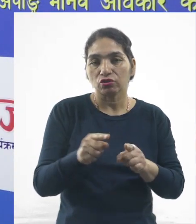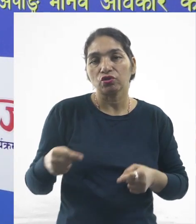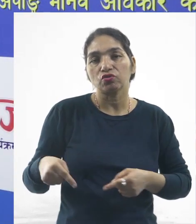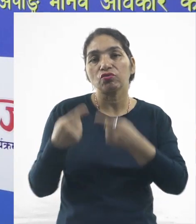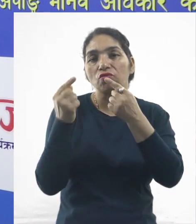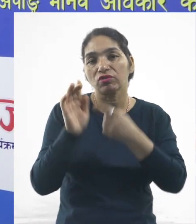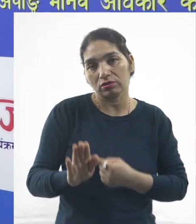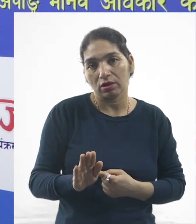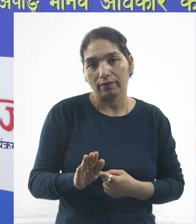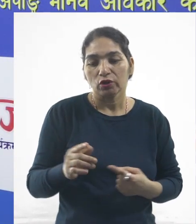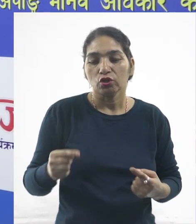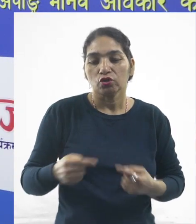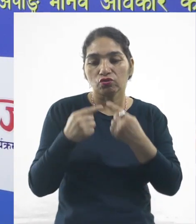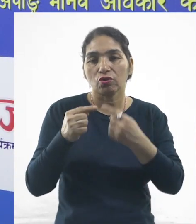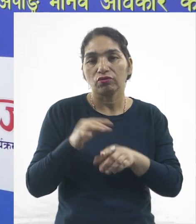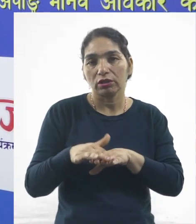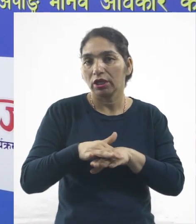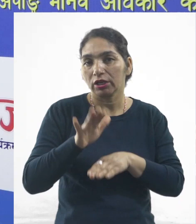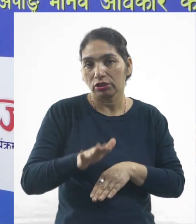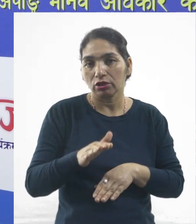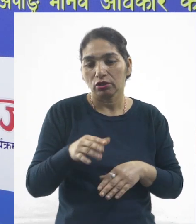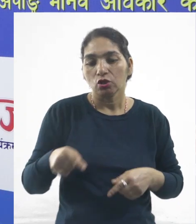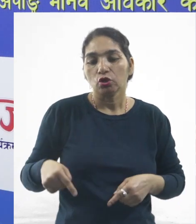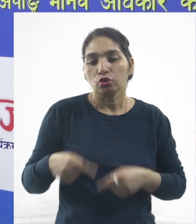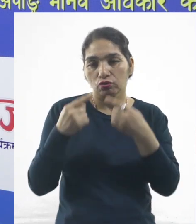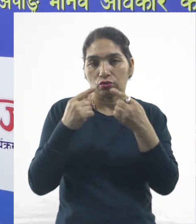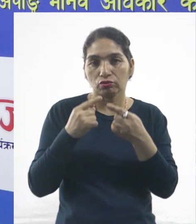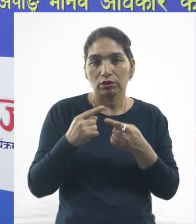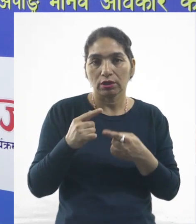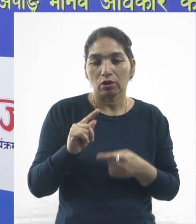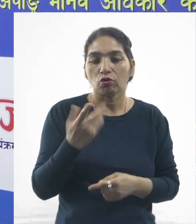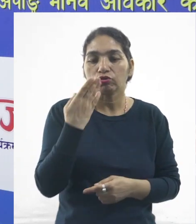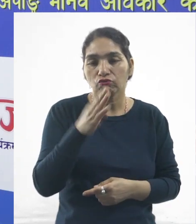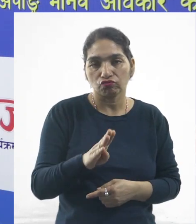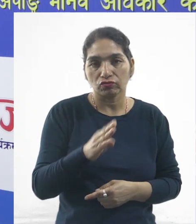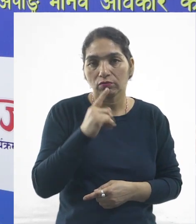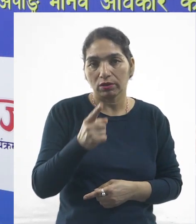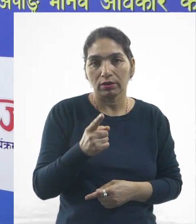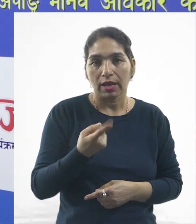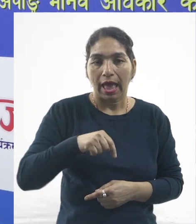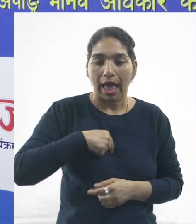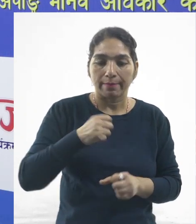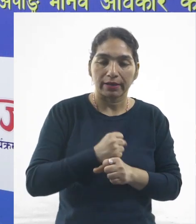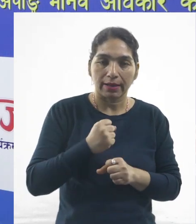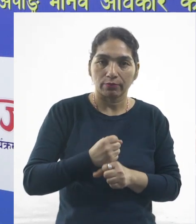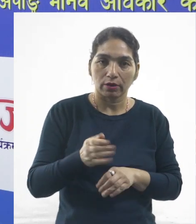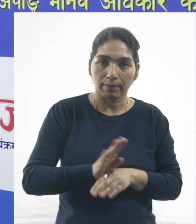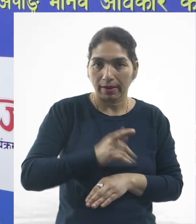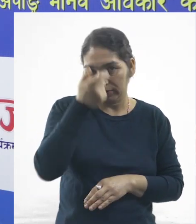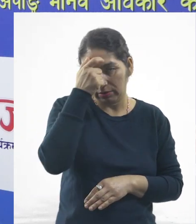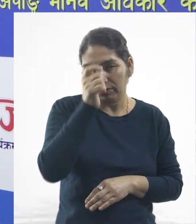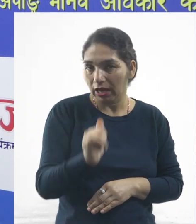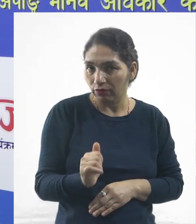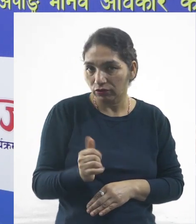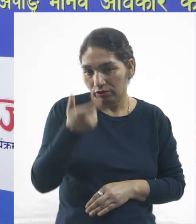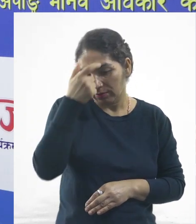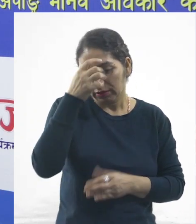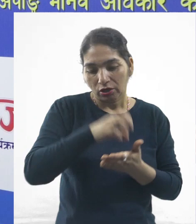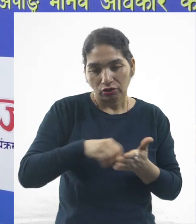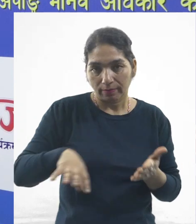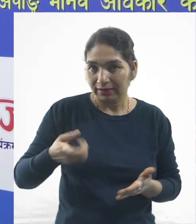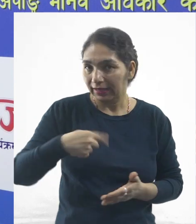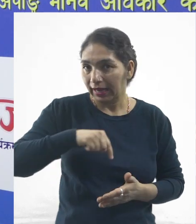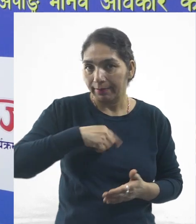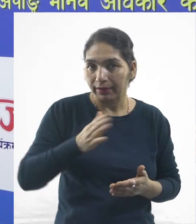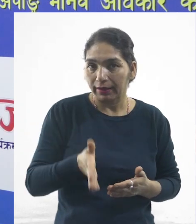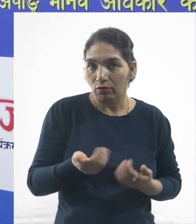होइन चुनौतीहरू चाहिँ धेरै छन् तर त्यो चुनौतीहरू चाहिँ कस्तो हुँदो रहेछ भने त्यो हामीले काम गर्दाखेरि समस्या आउँछ समस्याको समाधान त हामीले गर्ने